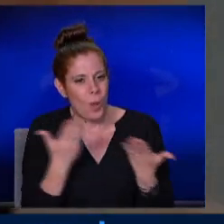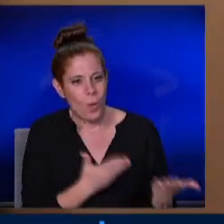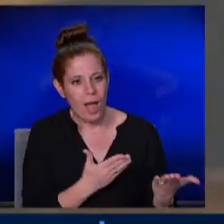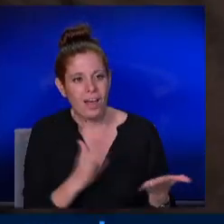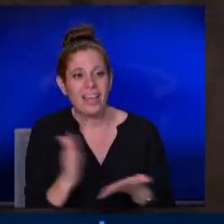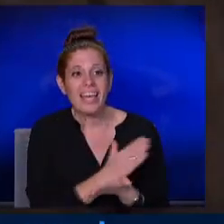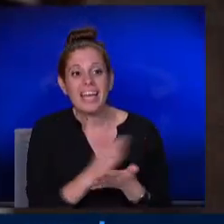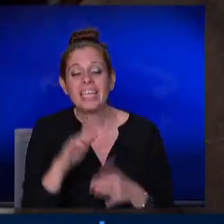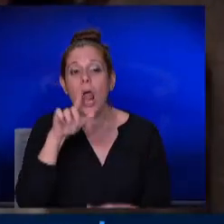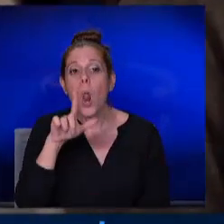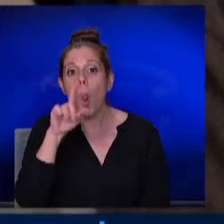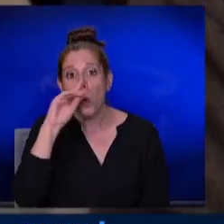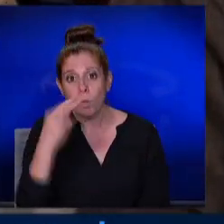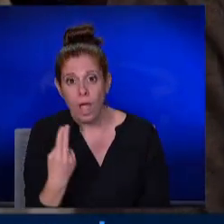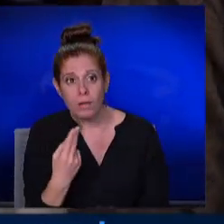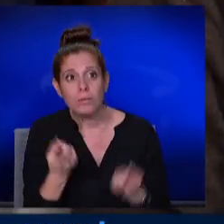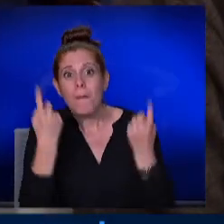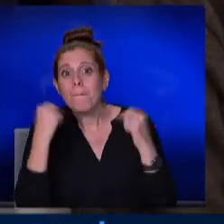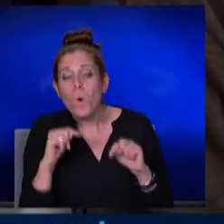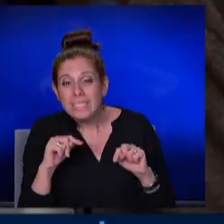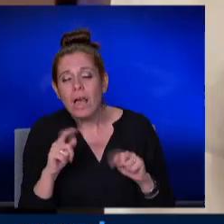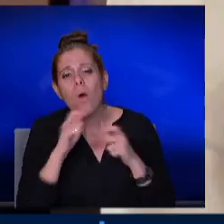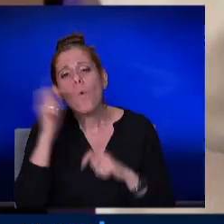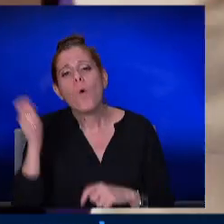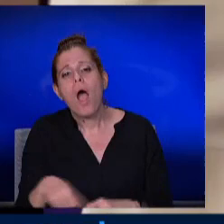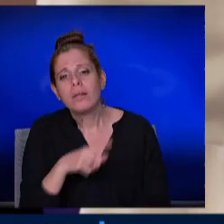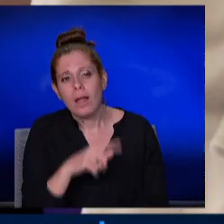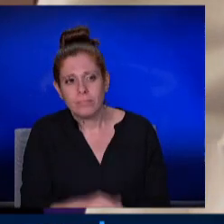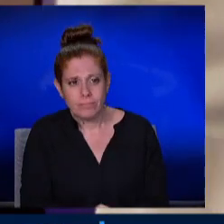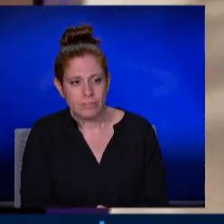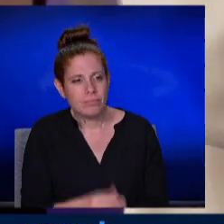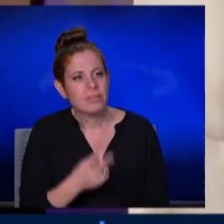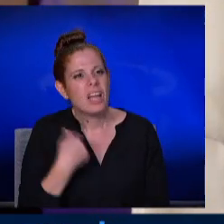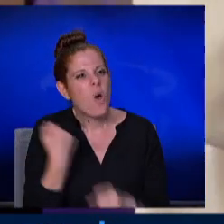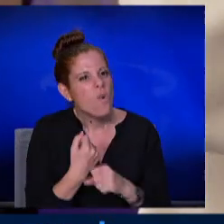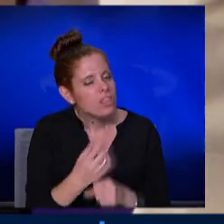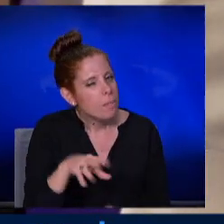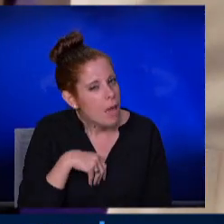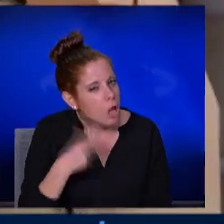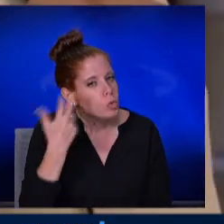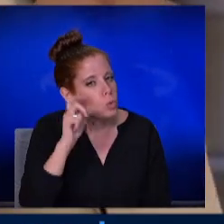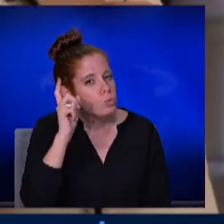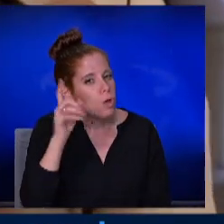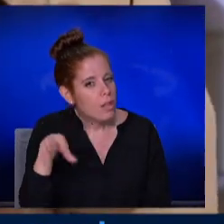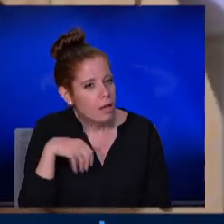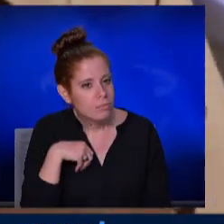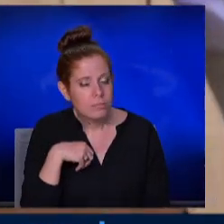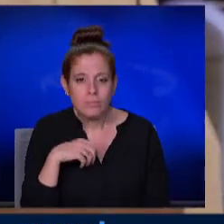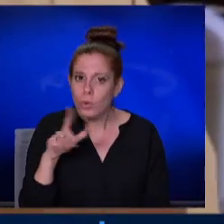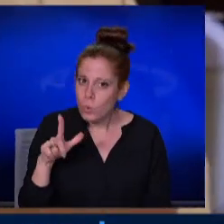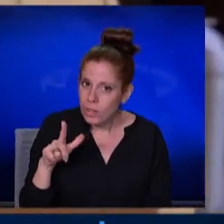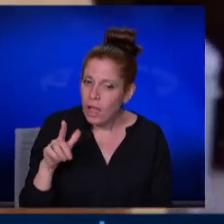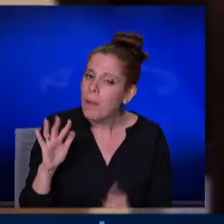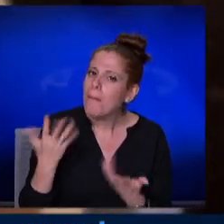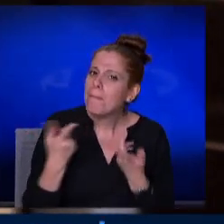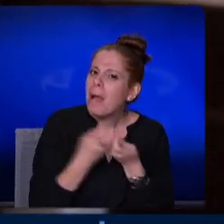הכינה לודה. שמוצאה באוקראינה. אנחנו עובדים ביחד כבר קרוב ל-30 שנה. לודה? כן. מה